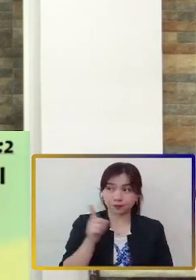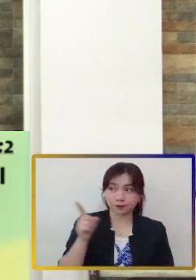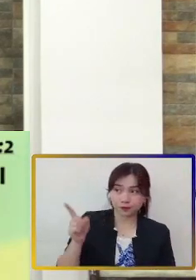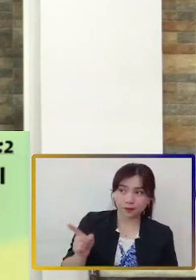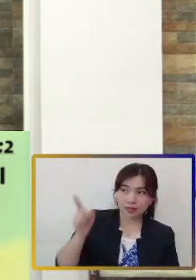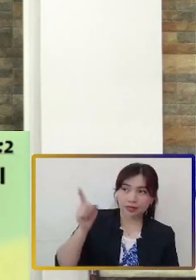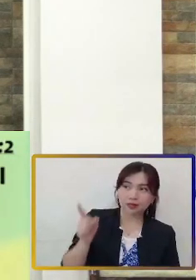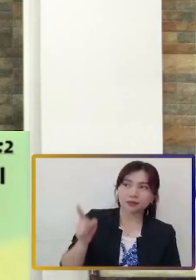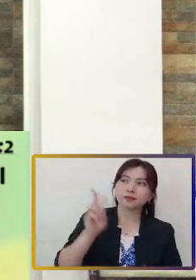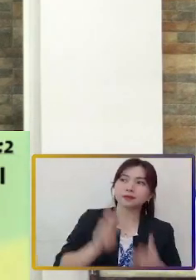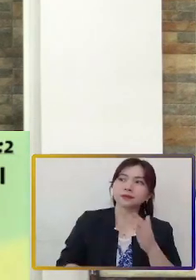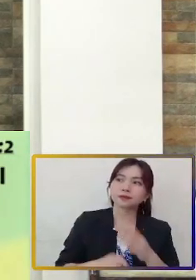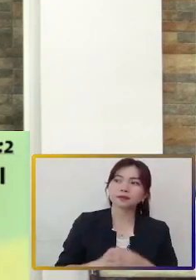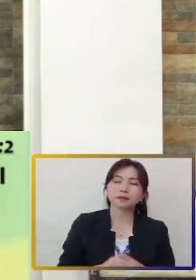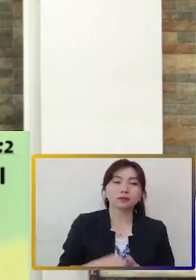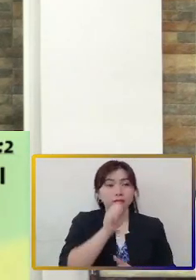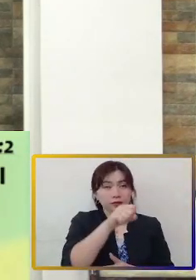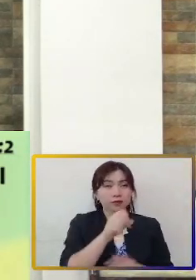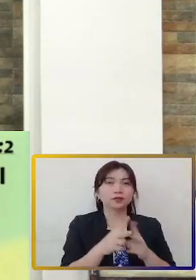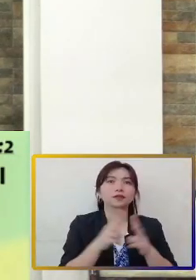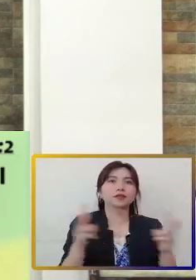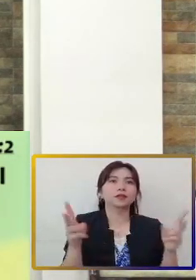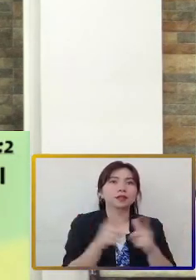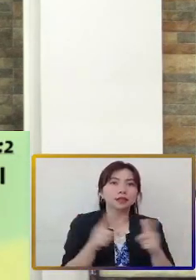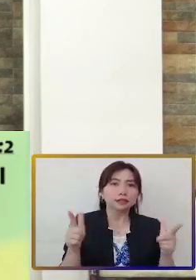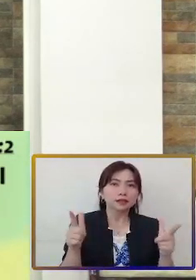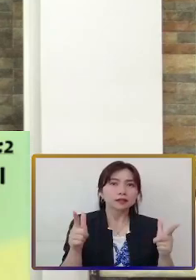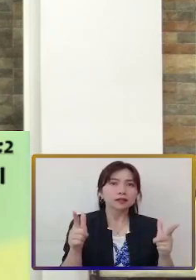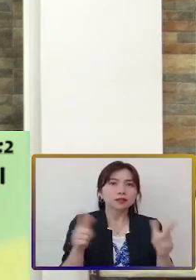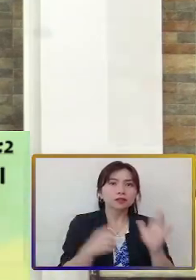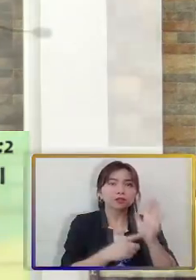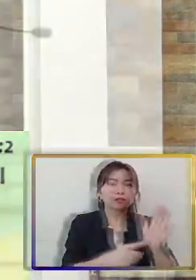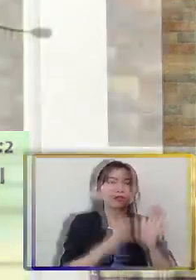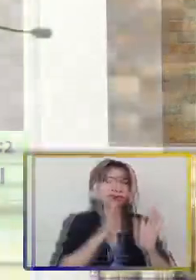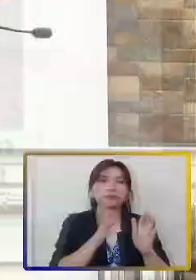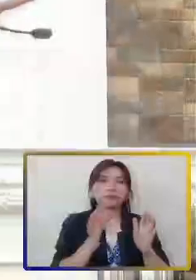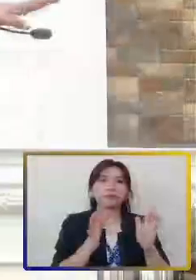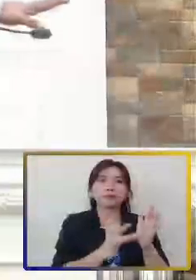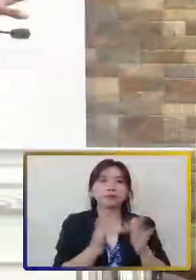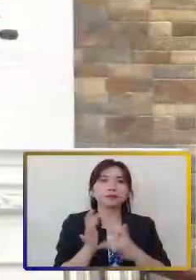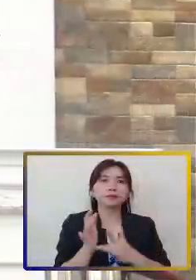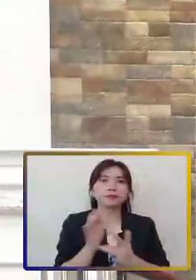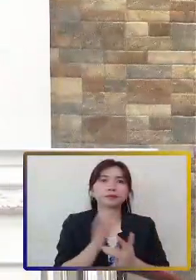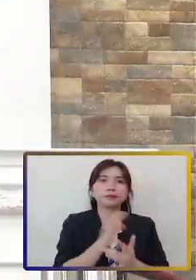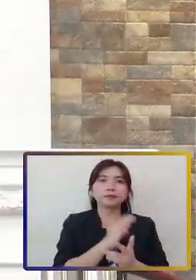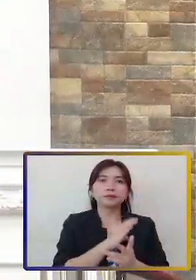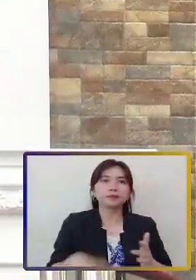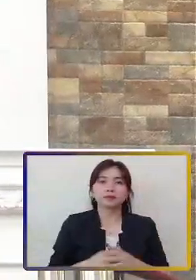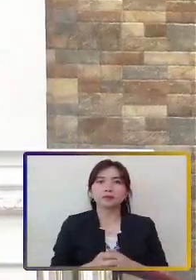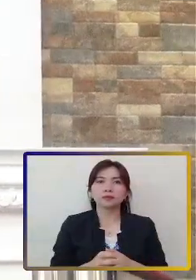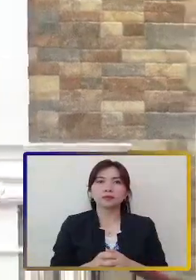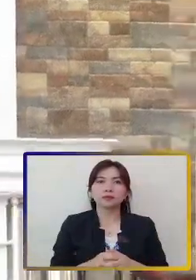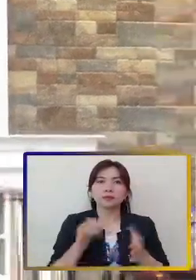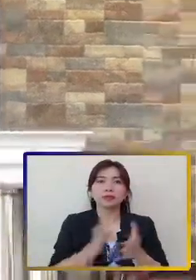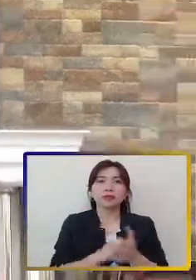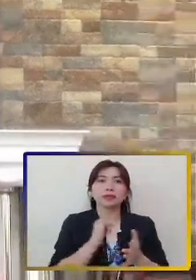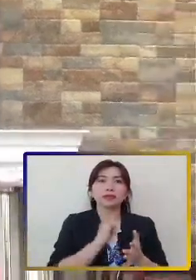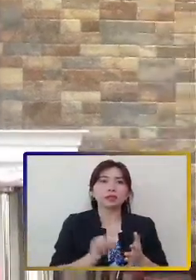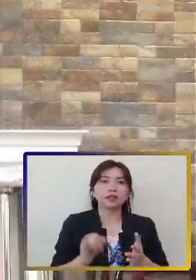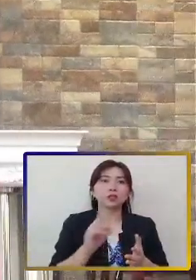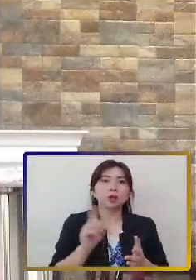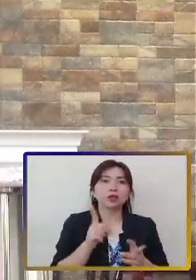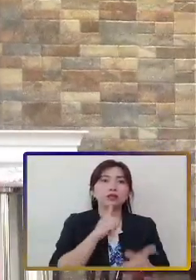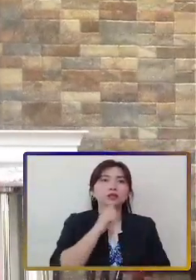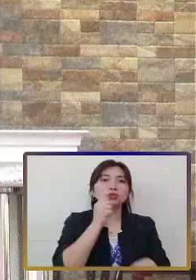na ito napakaganda sa talata na ito na ipinapakita ng Panginoong jesukristo ito ang talagang tiyak mong inaasahan